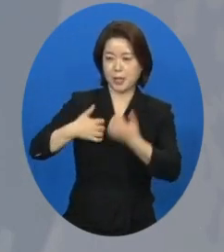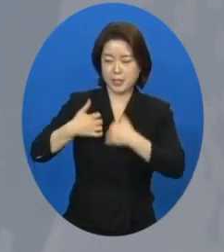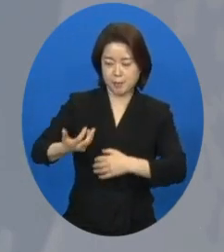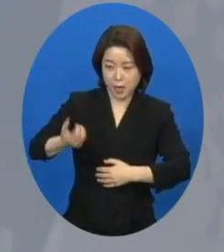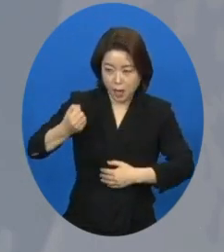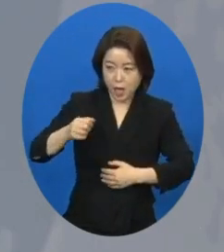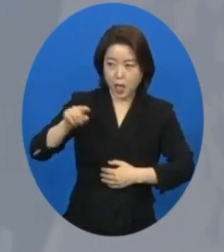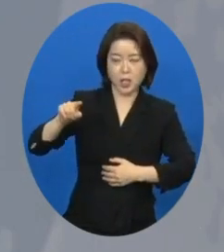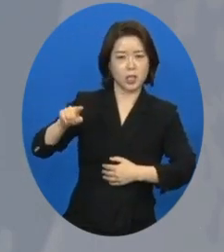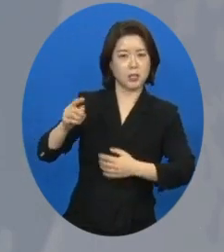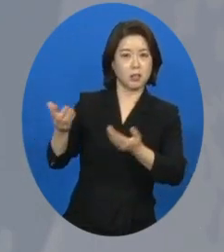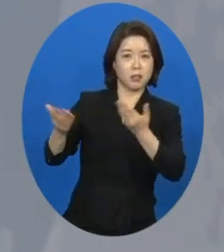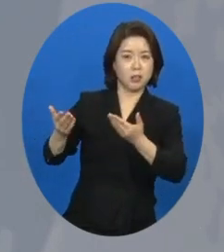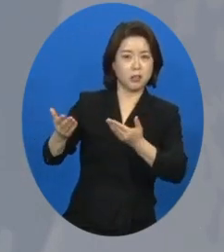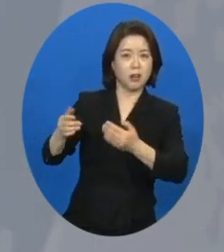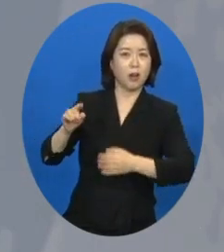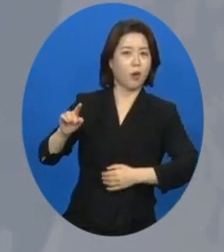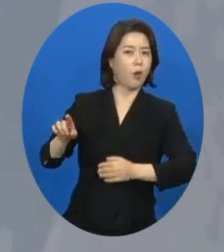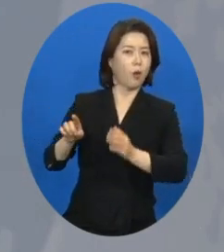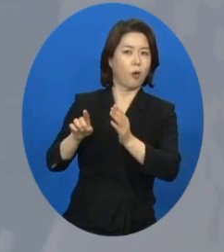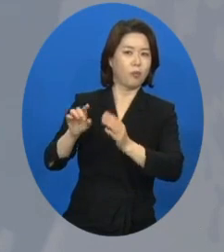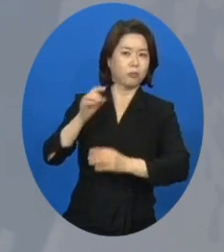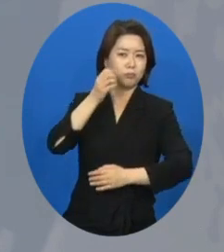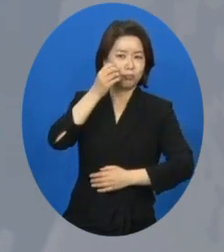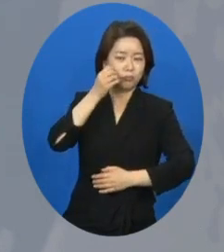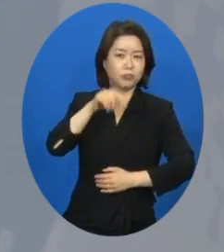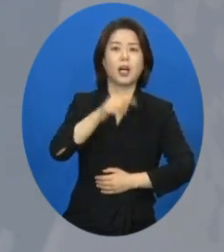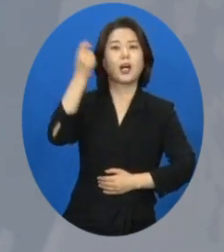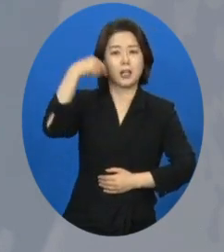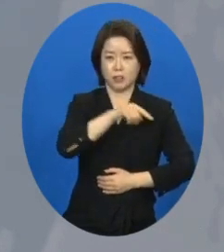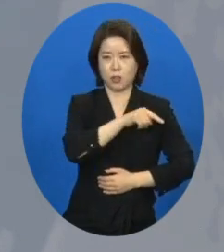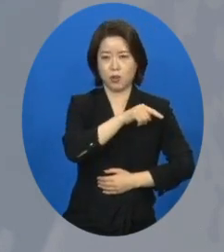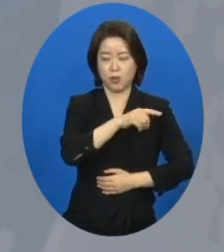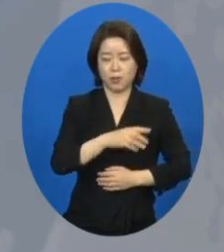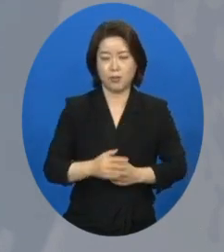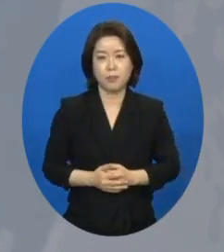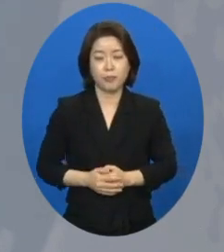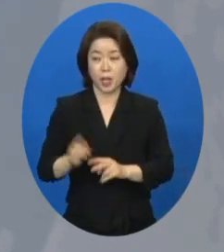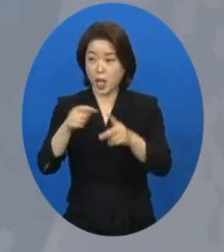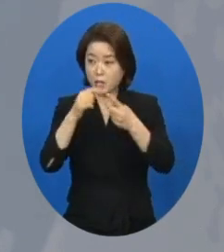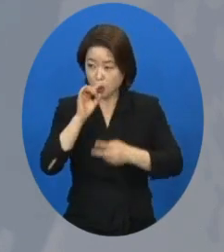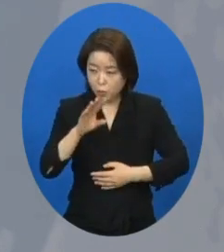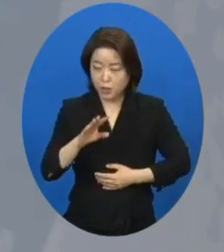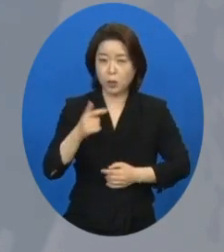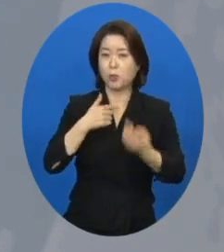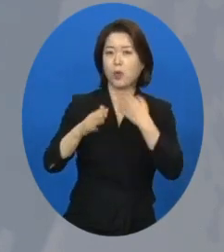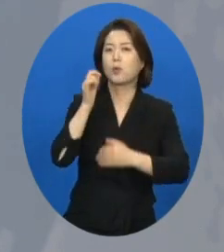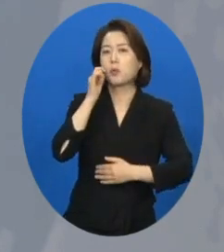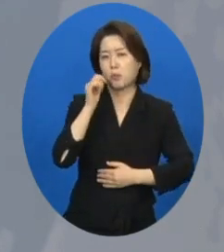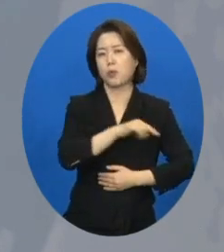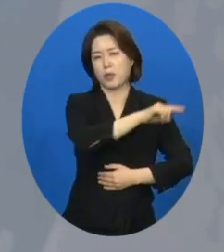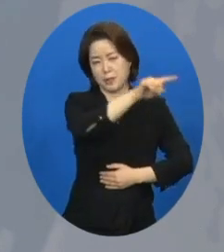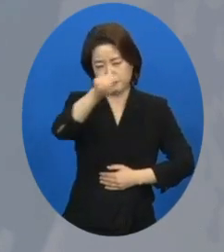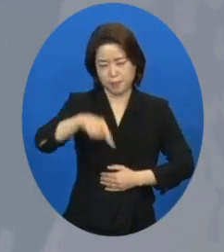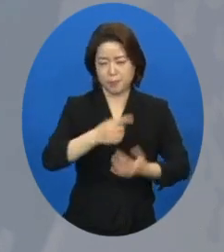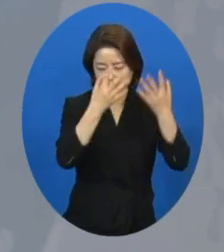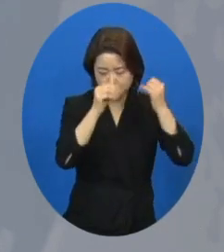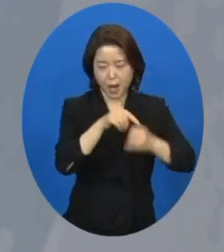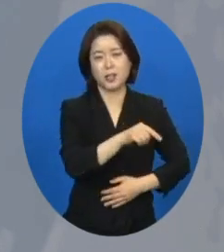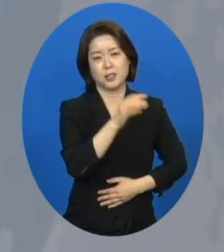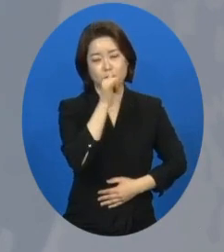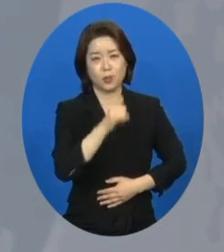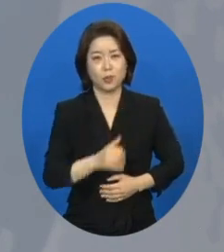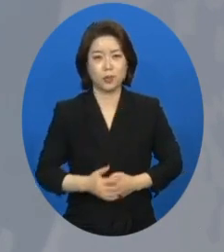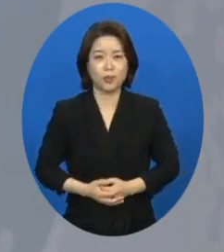있는 이런 차원은 정말 정말 이해도 안 되고 경험도 못 해본 그리스도인들이 너무너무